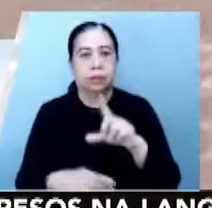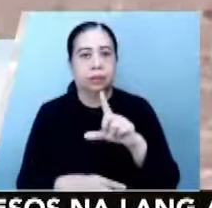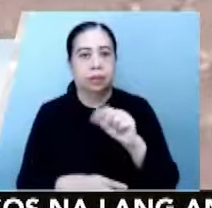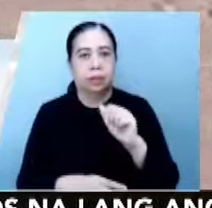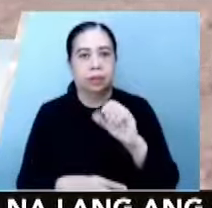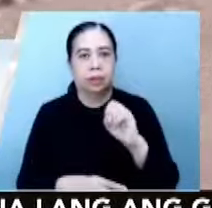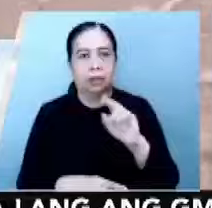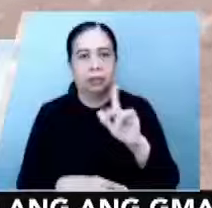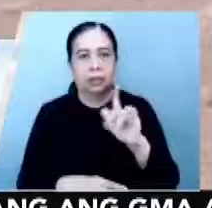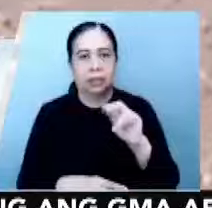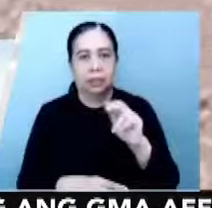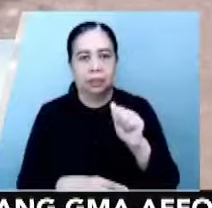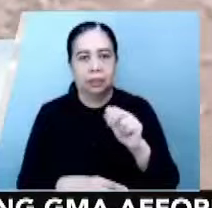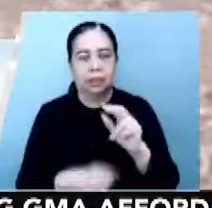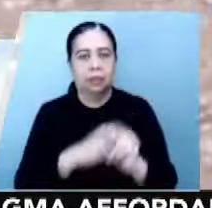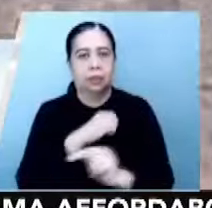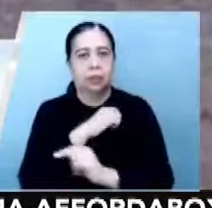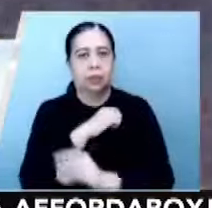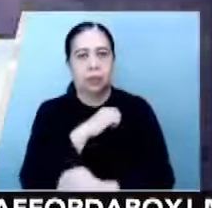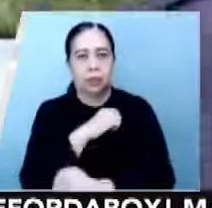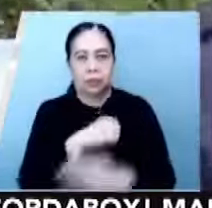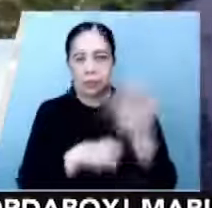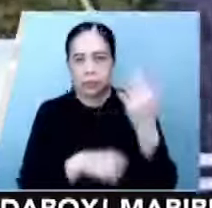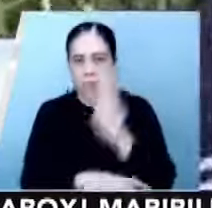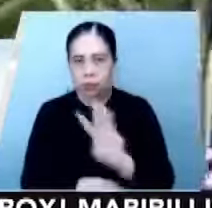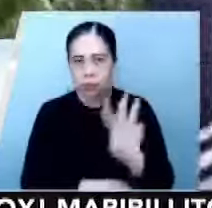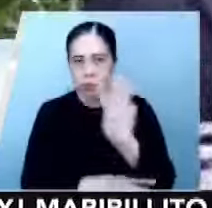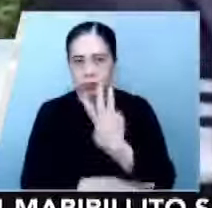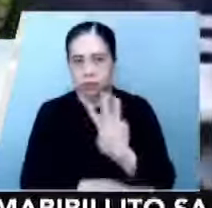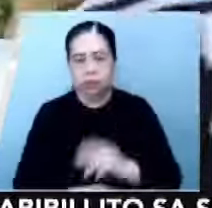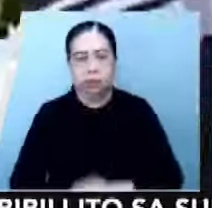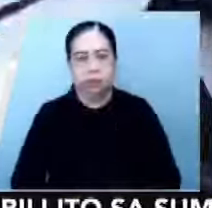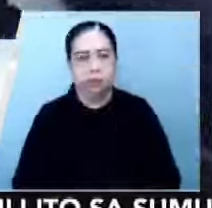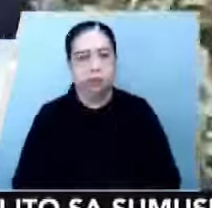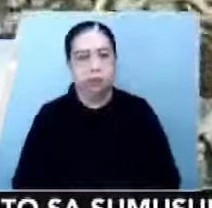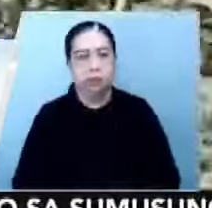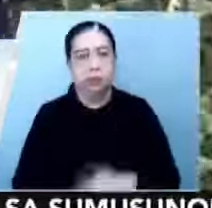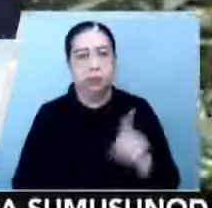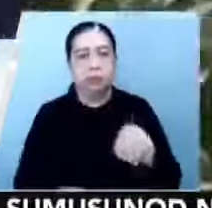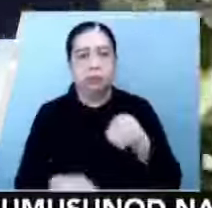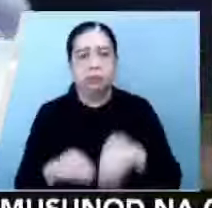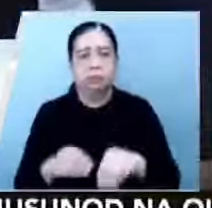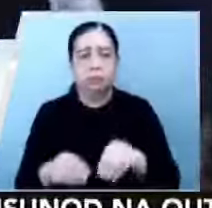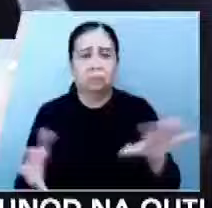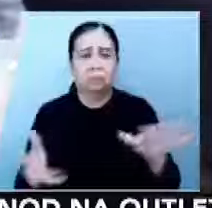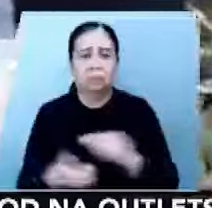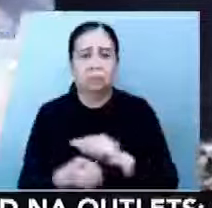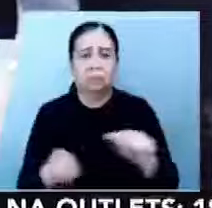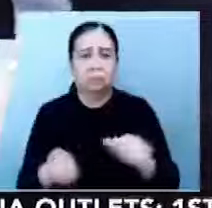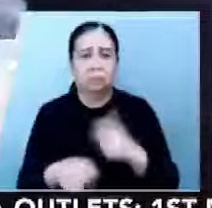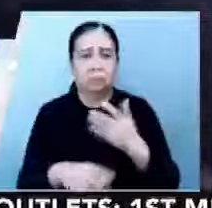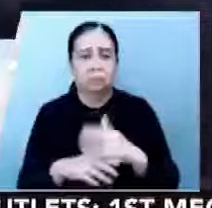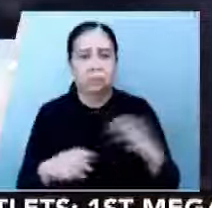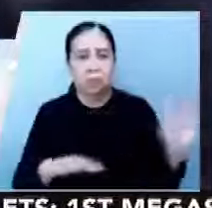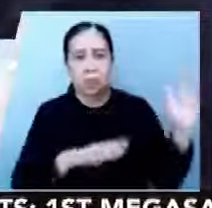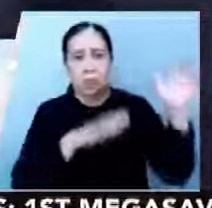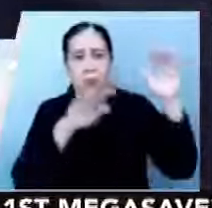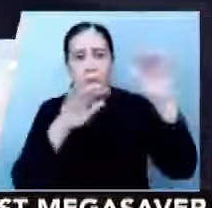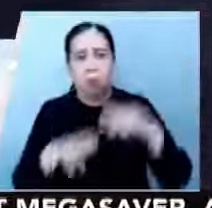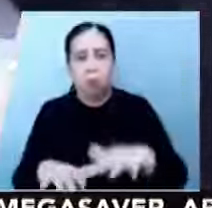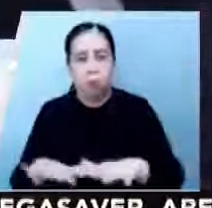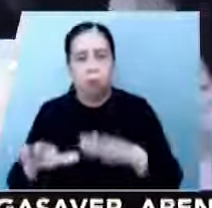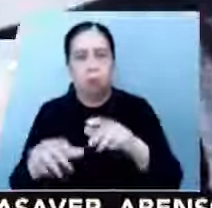Negros Occidental noong Miyerkules. Ang kanyang mga pananim nasira matapos matabunan ng abo mula